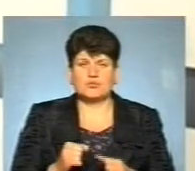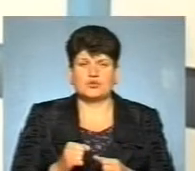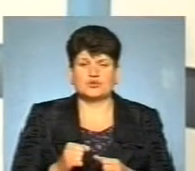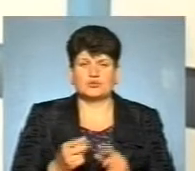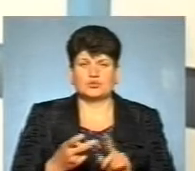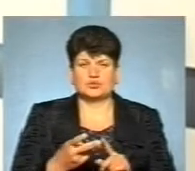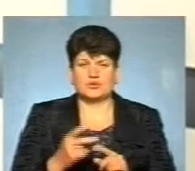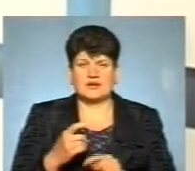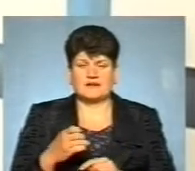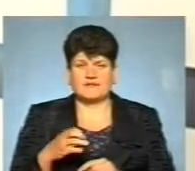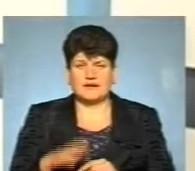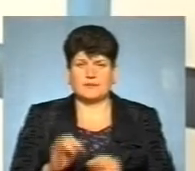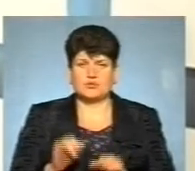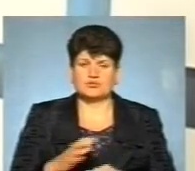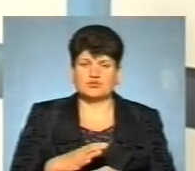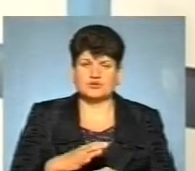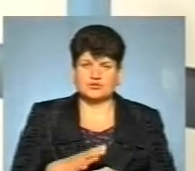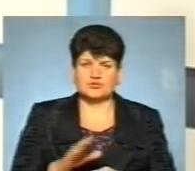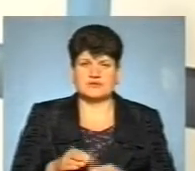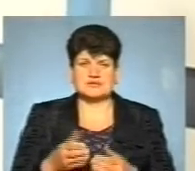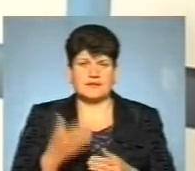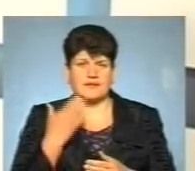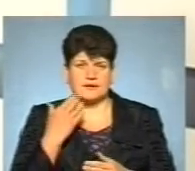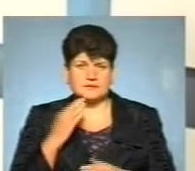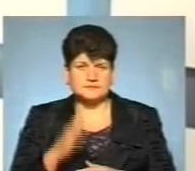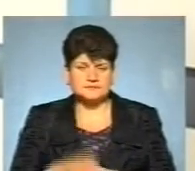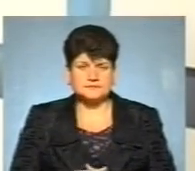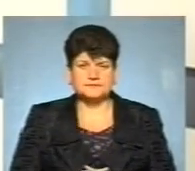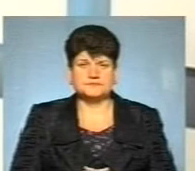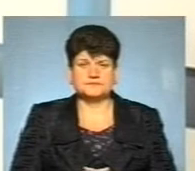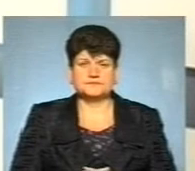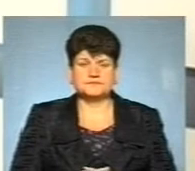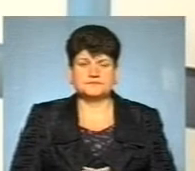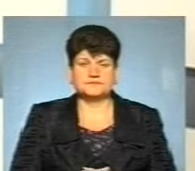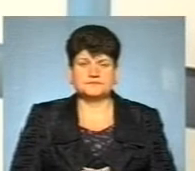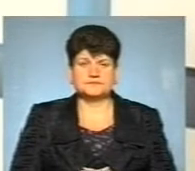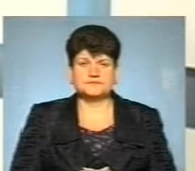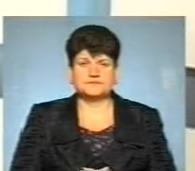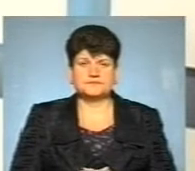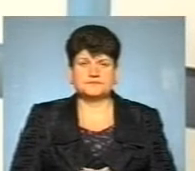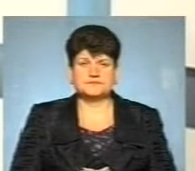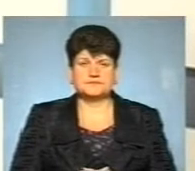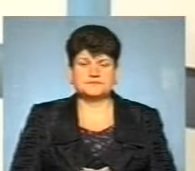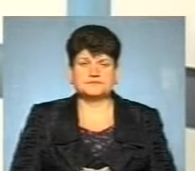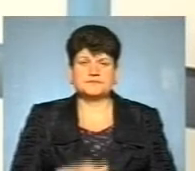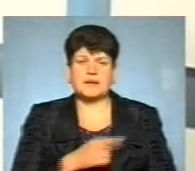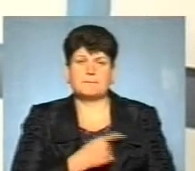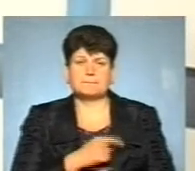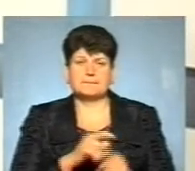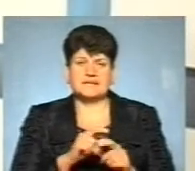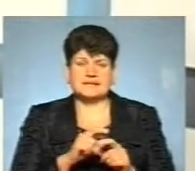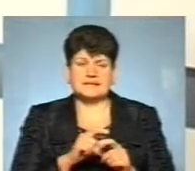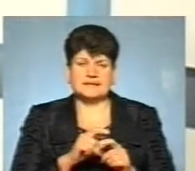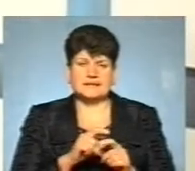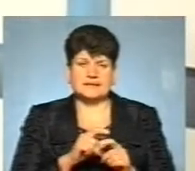другу хвилю? Чи можемо ми очікувати, що ми її перенесемо м'якше? Ну, дивіться, в медичній статистиці